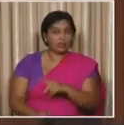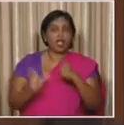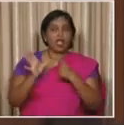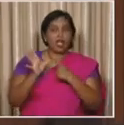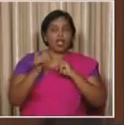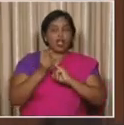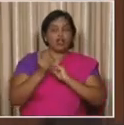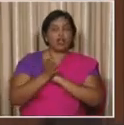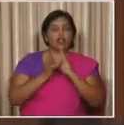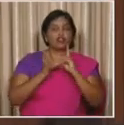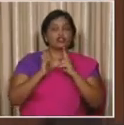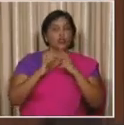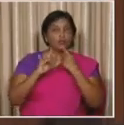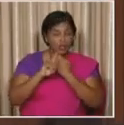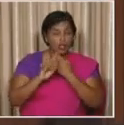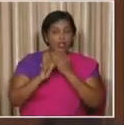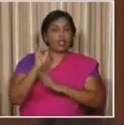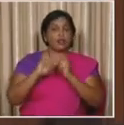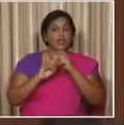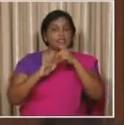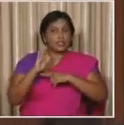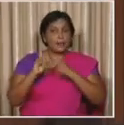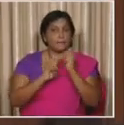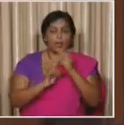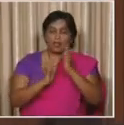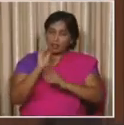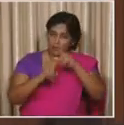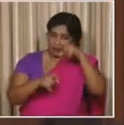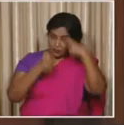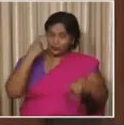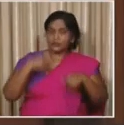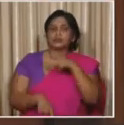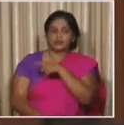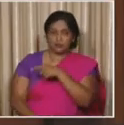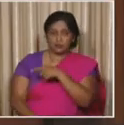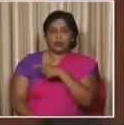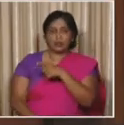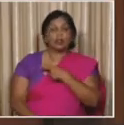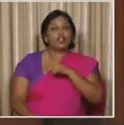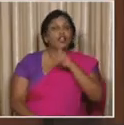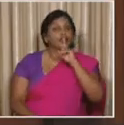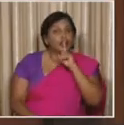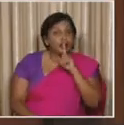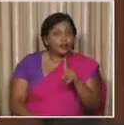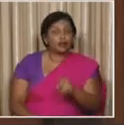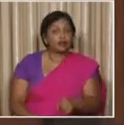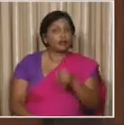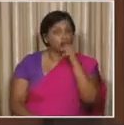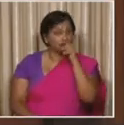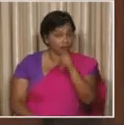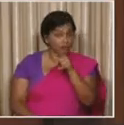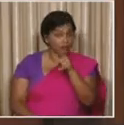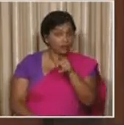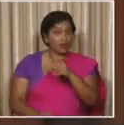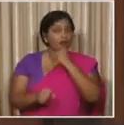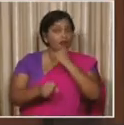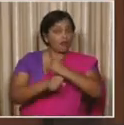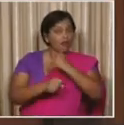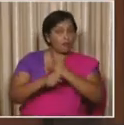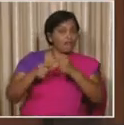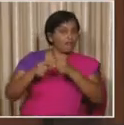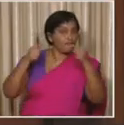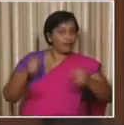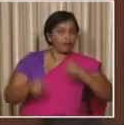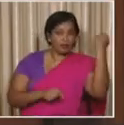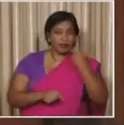priyanta mantriwara saakshi jagat priyankara mantriwara saakshi mata kiwwe ඔබතුමා ආණ්ඩුවට විරුද්ධව